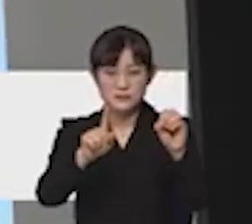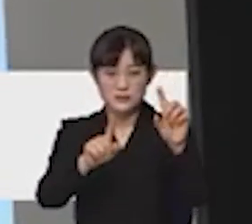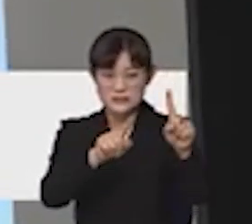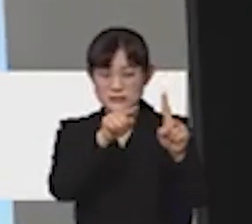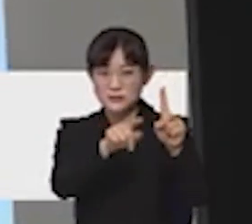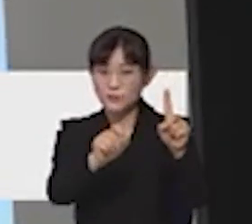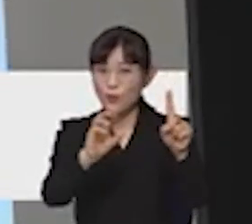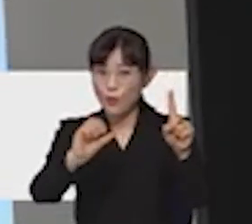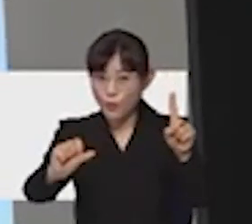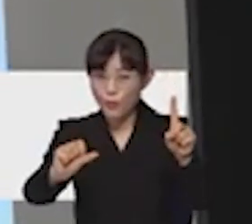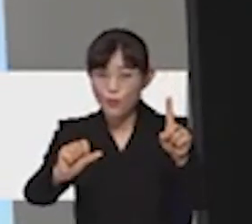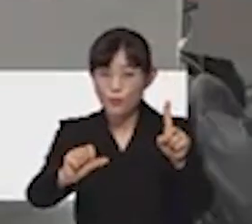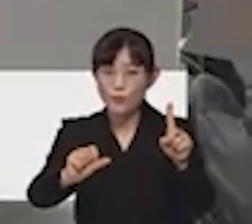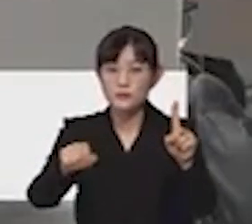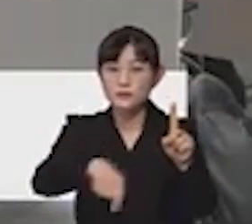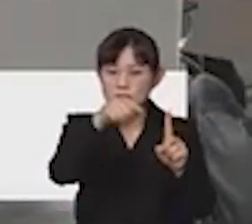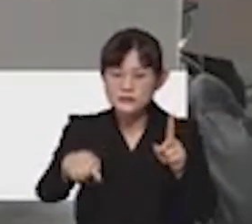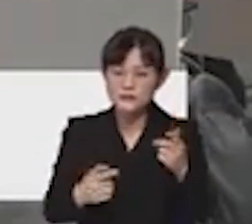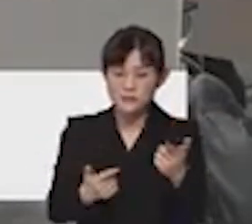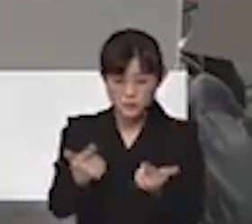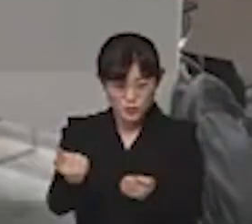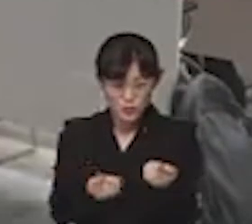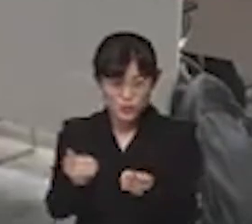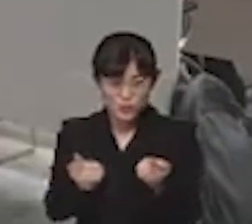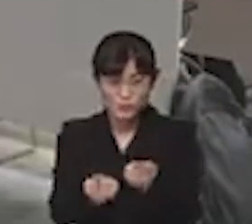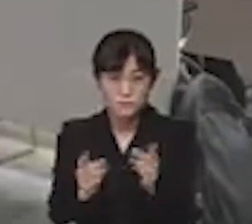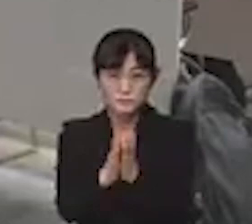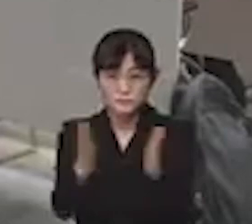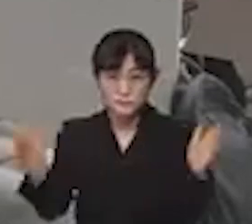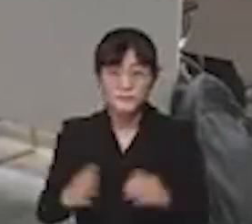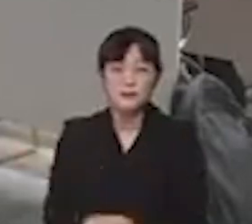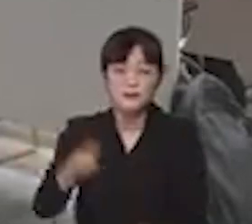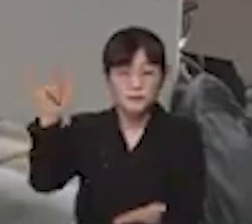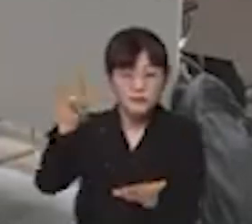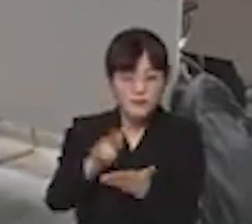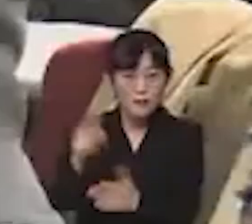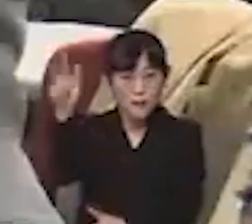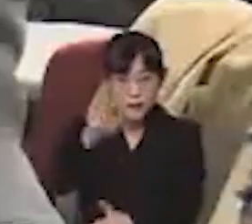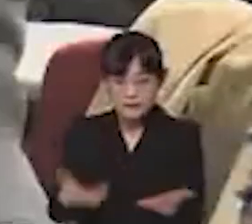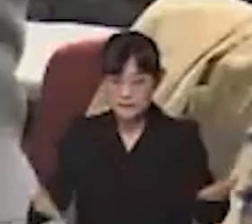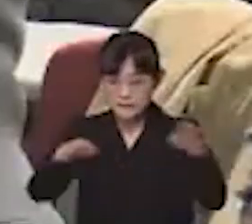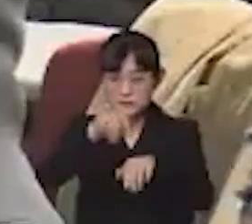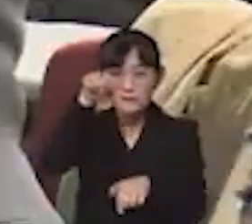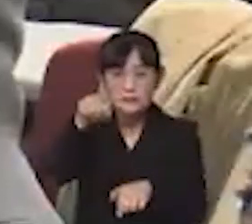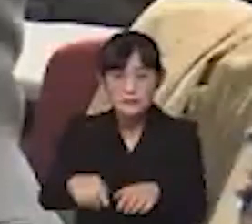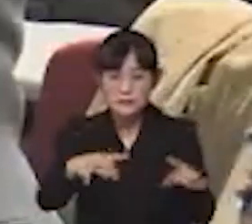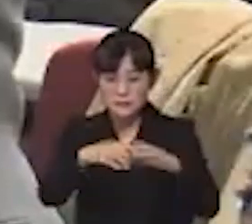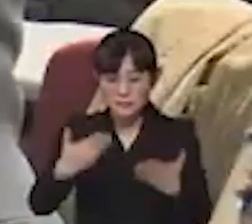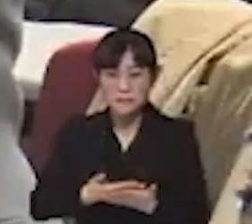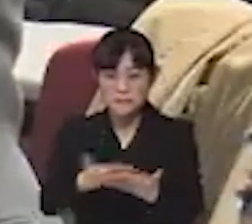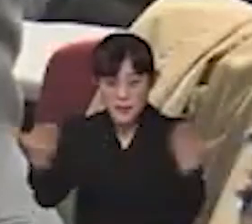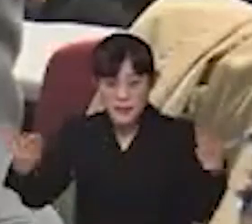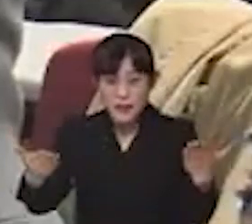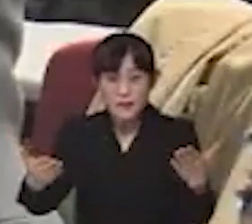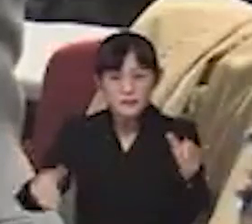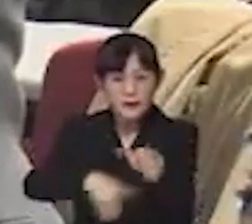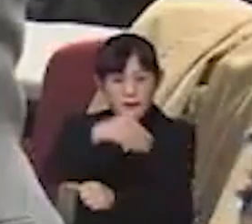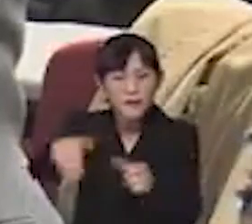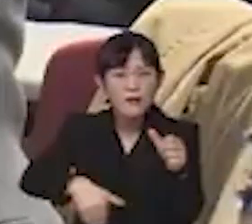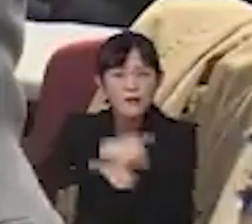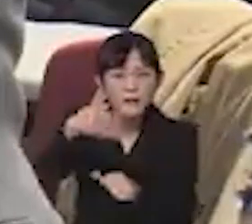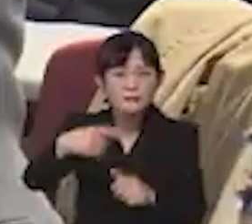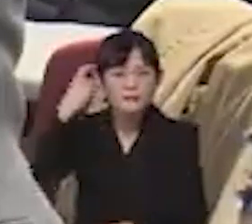1.05기가와트까지 출력 제어 조치에 들어갑니다. 정부는 태양광 발전 시설이 송전망과 배전망의 전력 수요